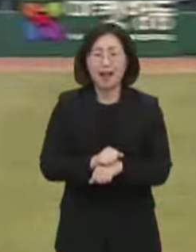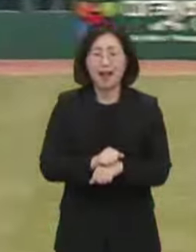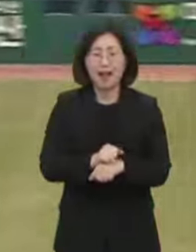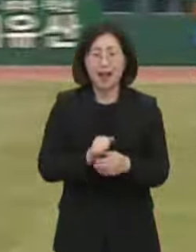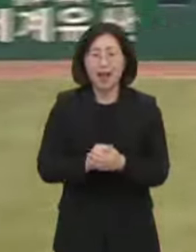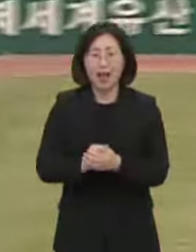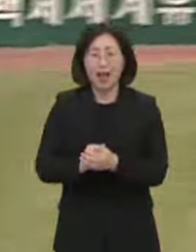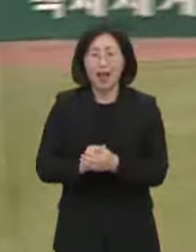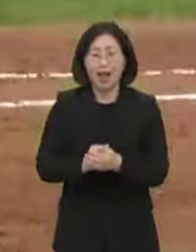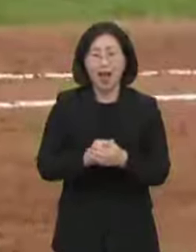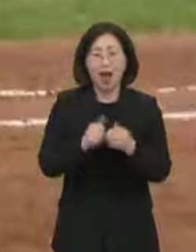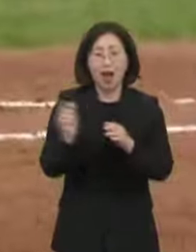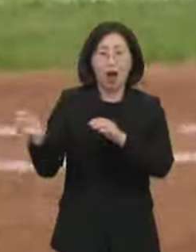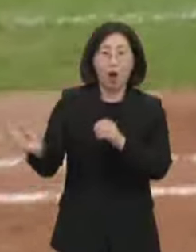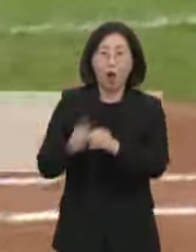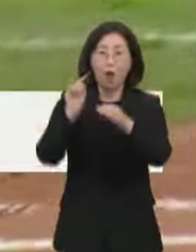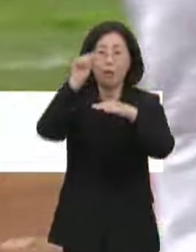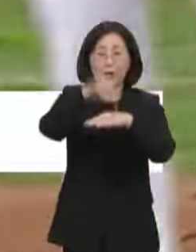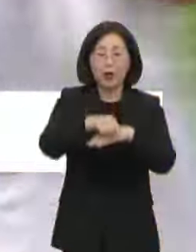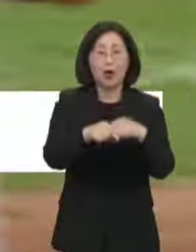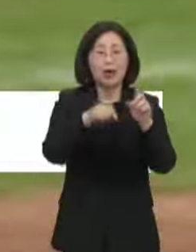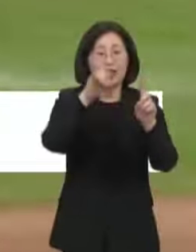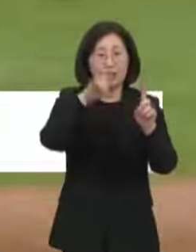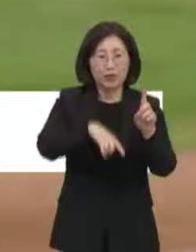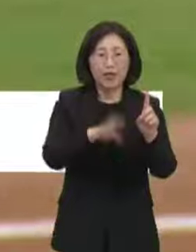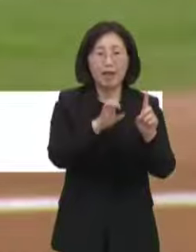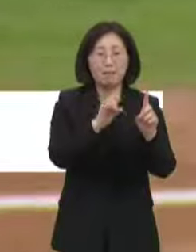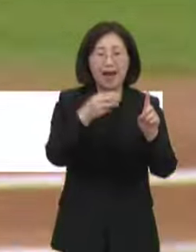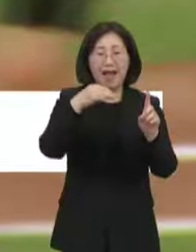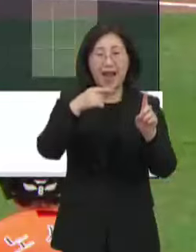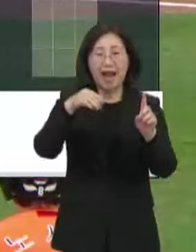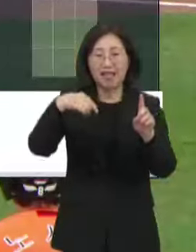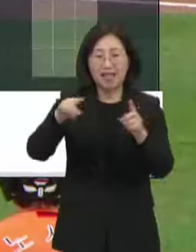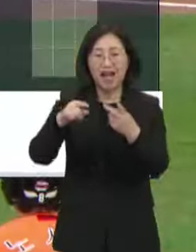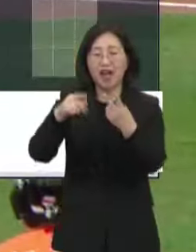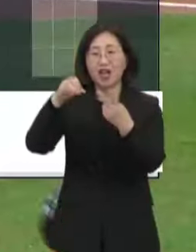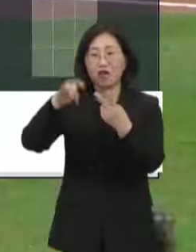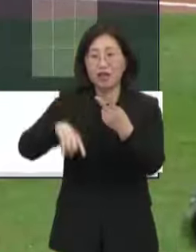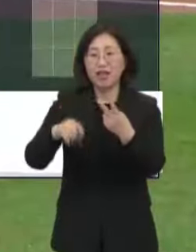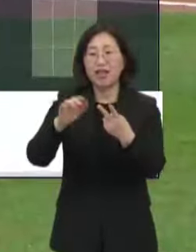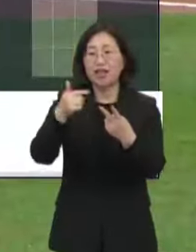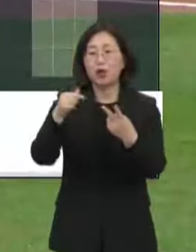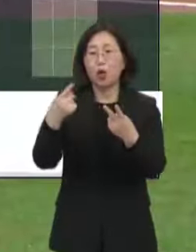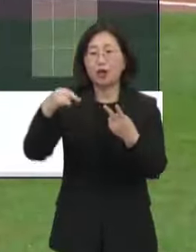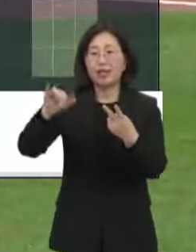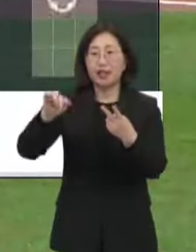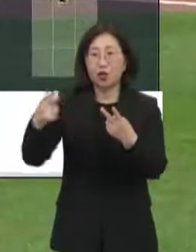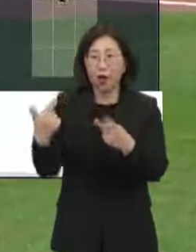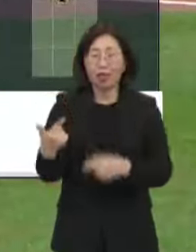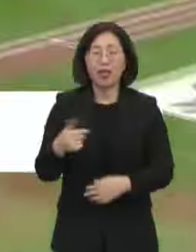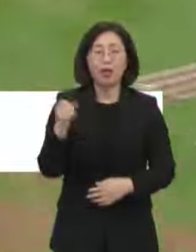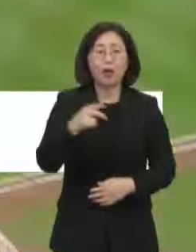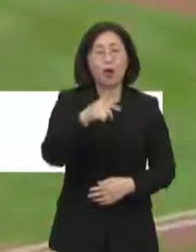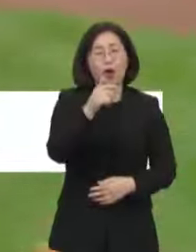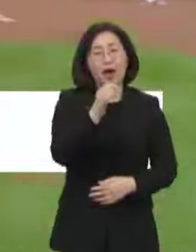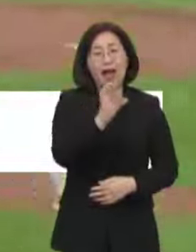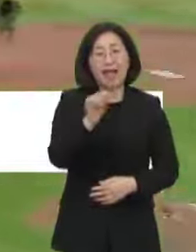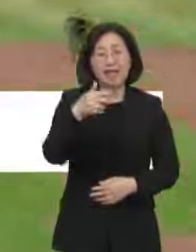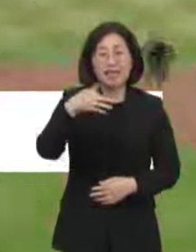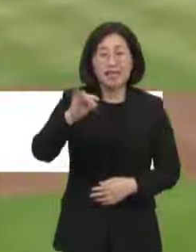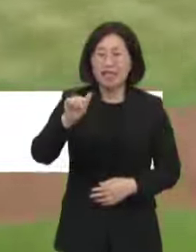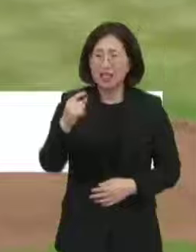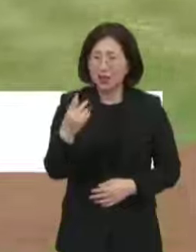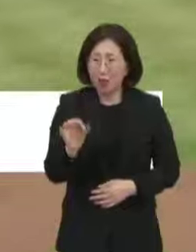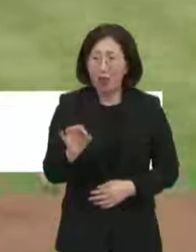나란히 홈런 1, 2위에 올라있는 페라자와 국가대표 4번 타자 노시환에 최은성, 안치홍까지 연일 장타를 휘두르며